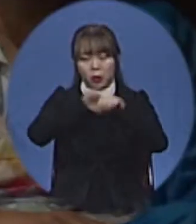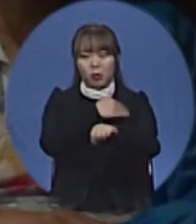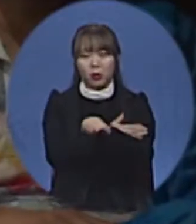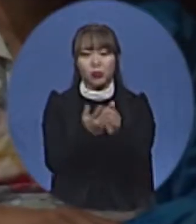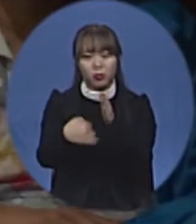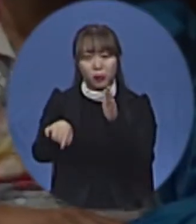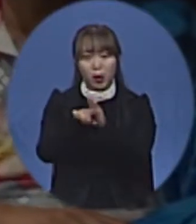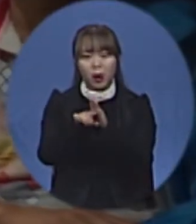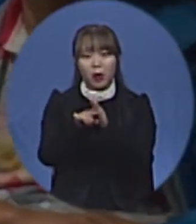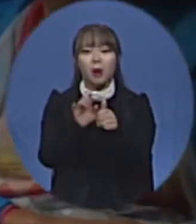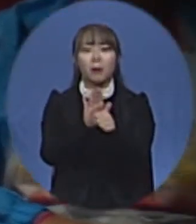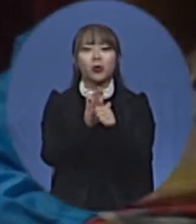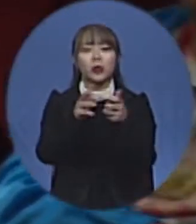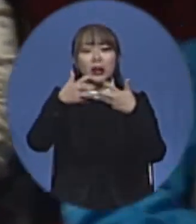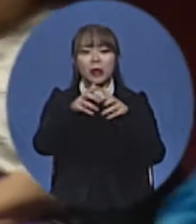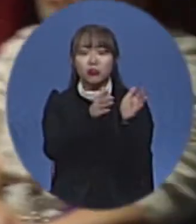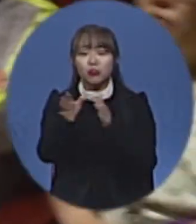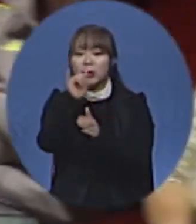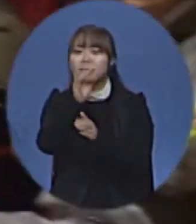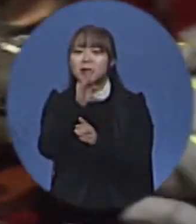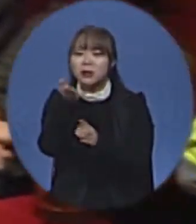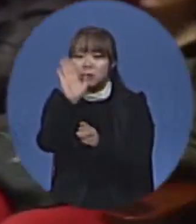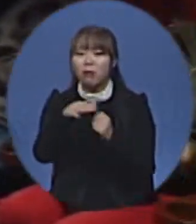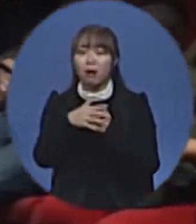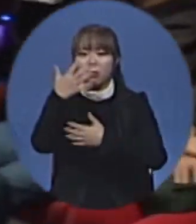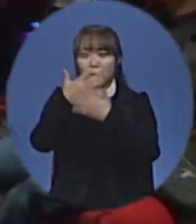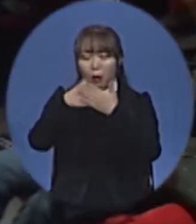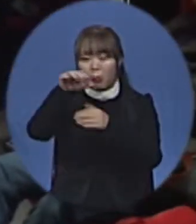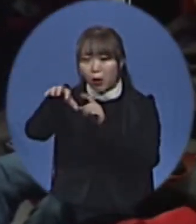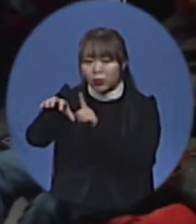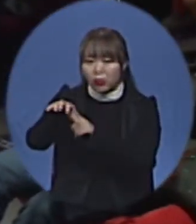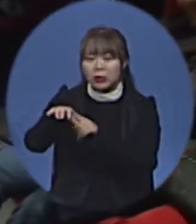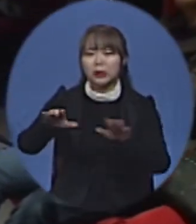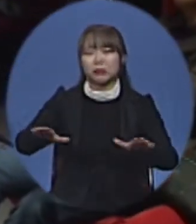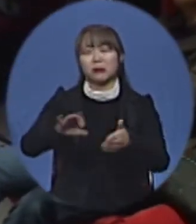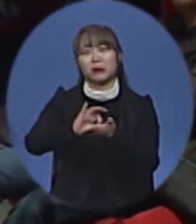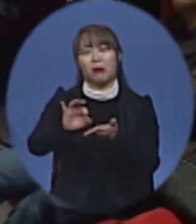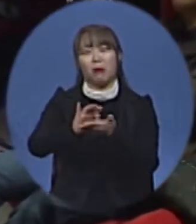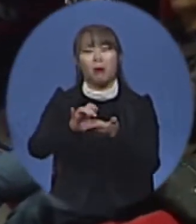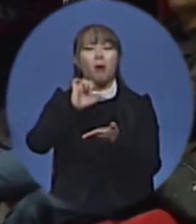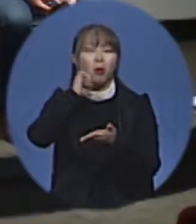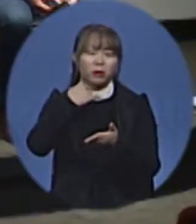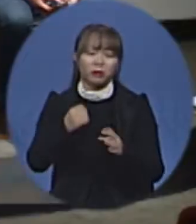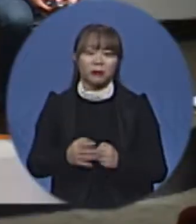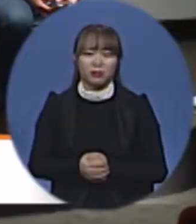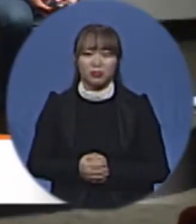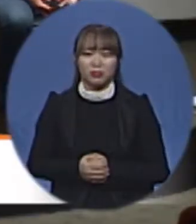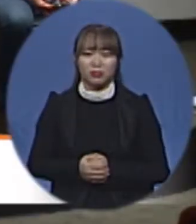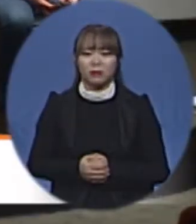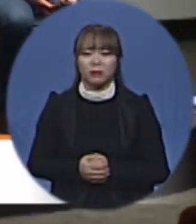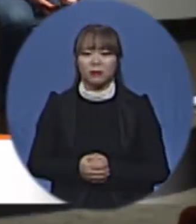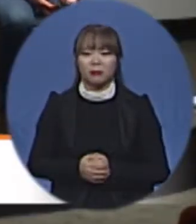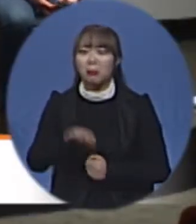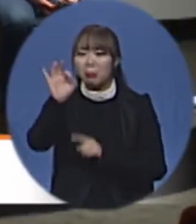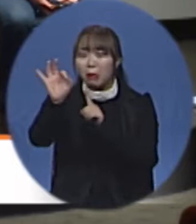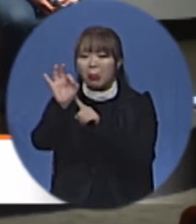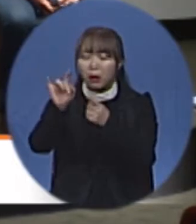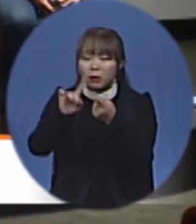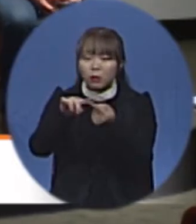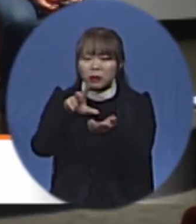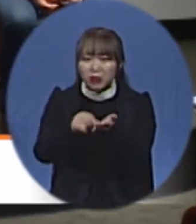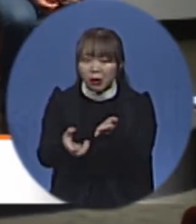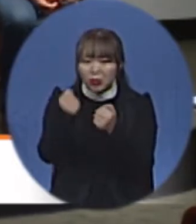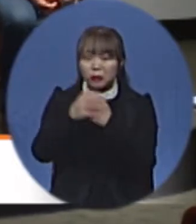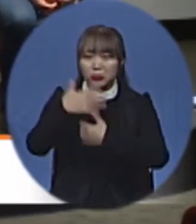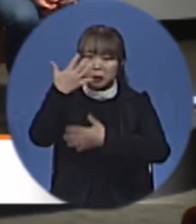위한 보조기기가 마련돼 있지만 영화 상영관에서는 아직 사용할 수 없습니다. 비용을 문제로